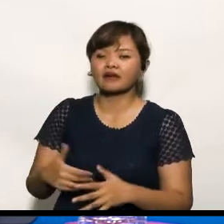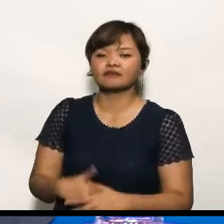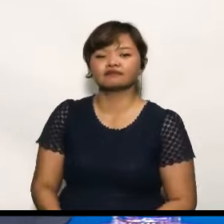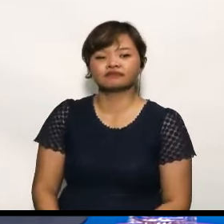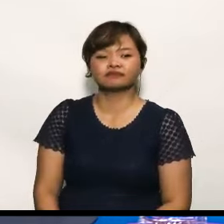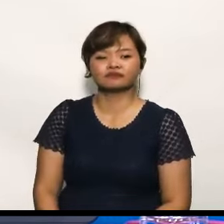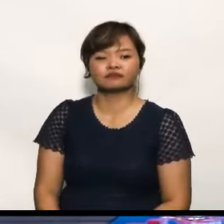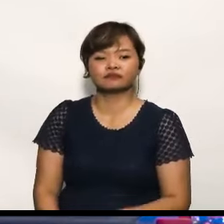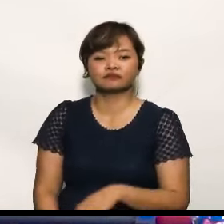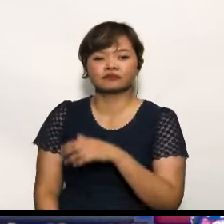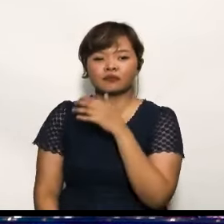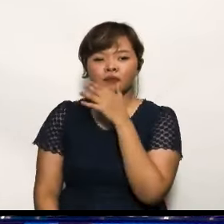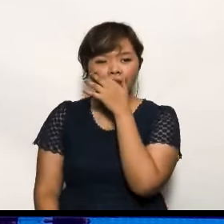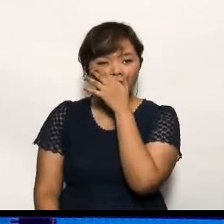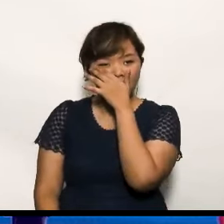Gimana?